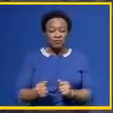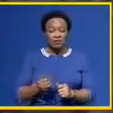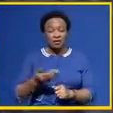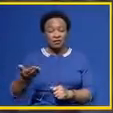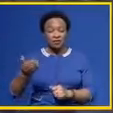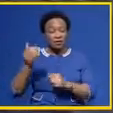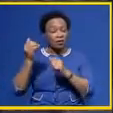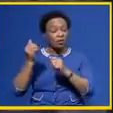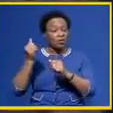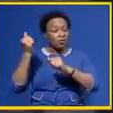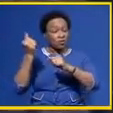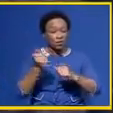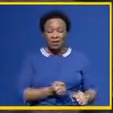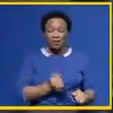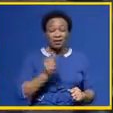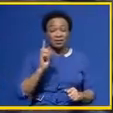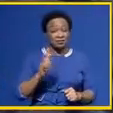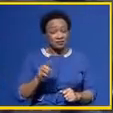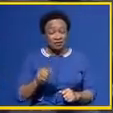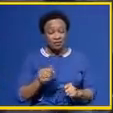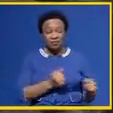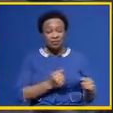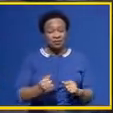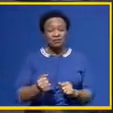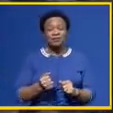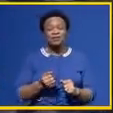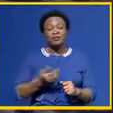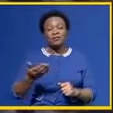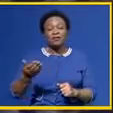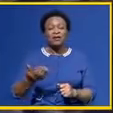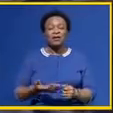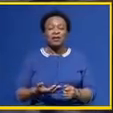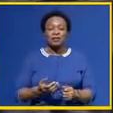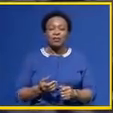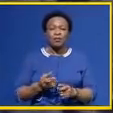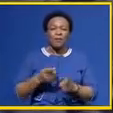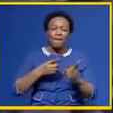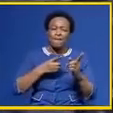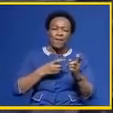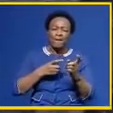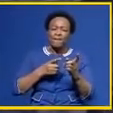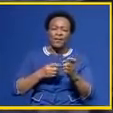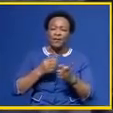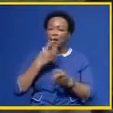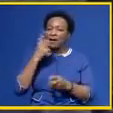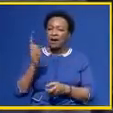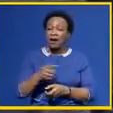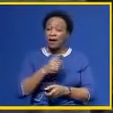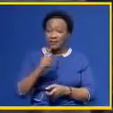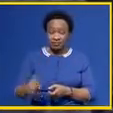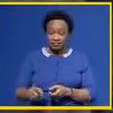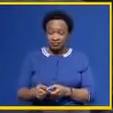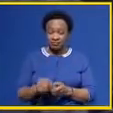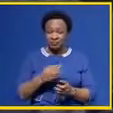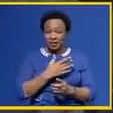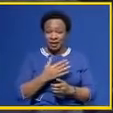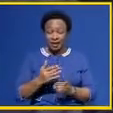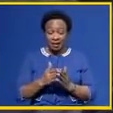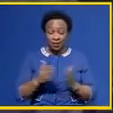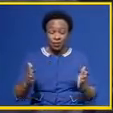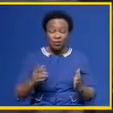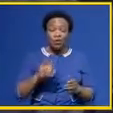vitendo vya ujambazi, kulikuwa na vitendo vya uwindaji haramu. Idadi kubwa ya kila